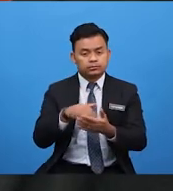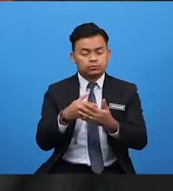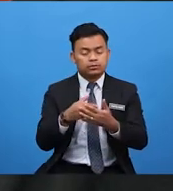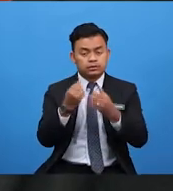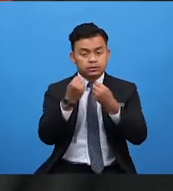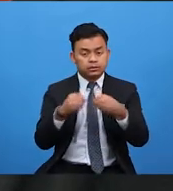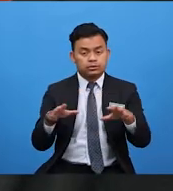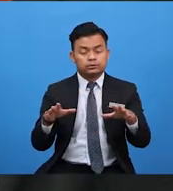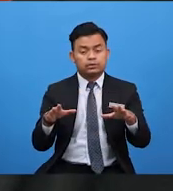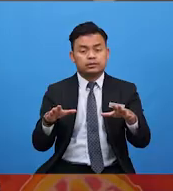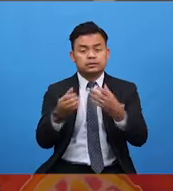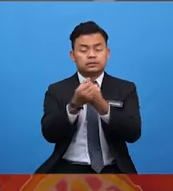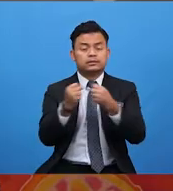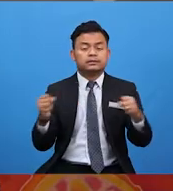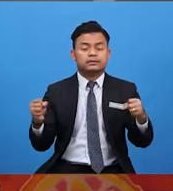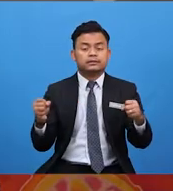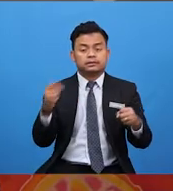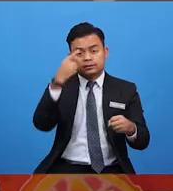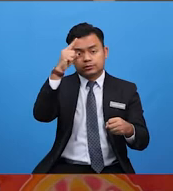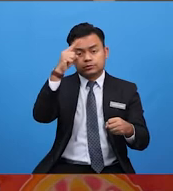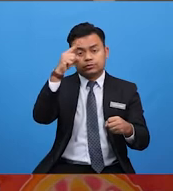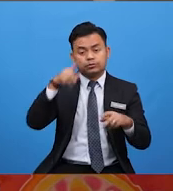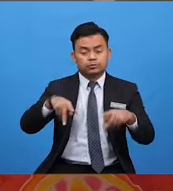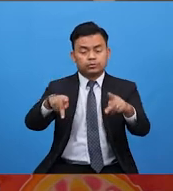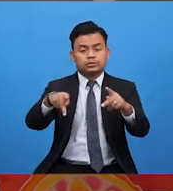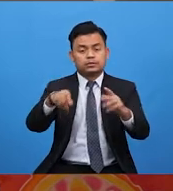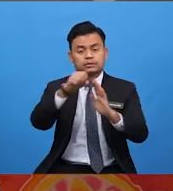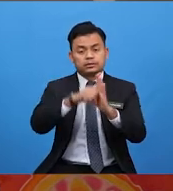sudah bersedia untuk proses seterusnya?